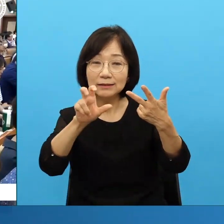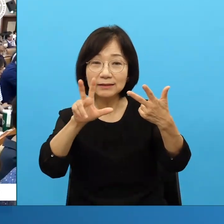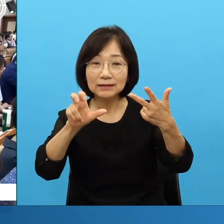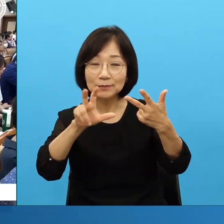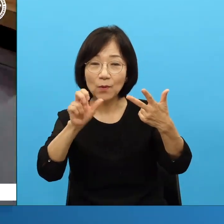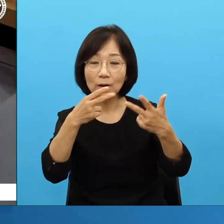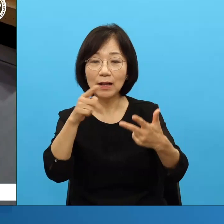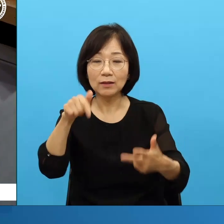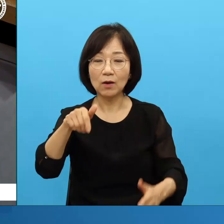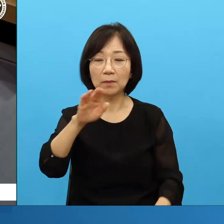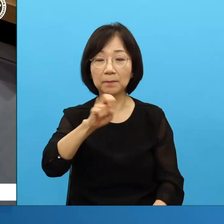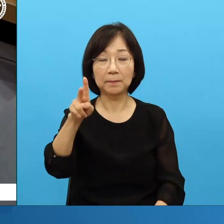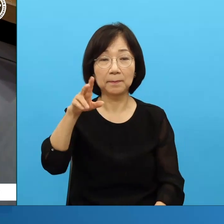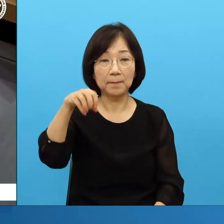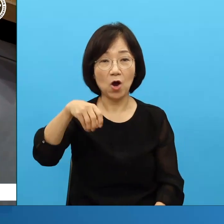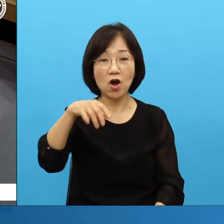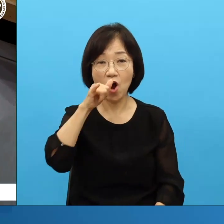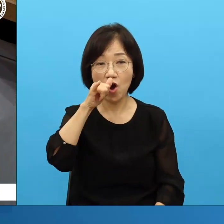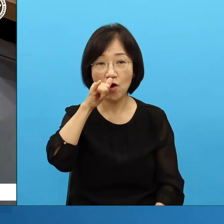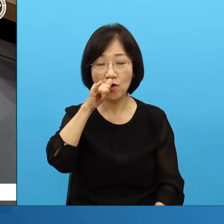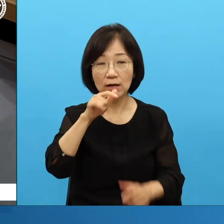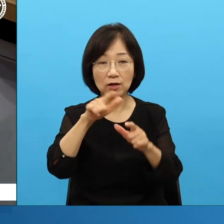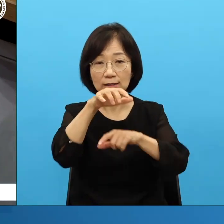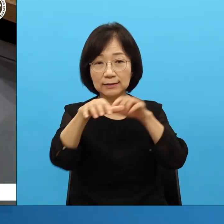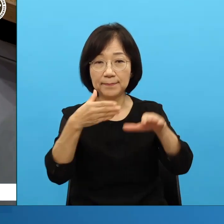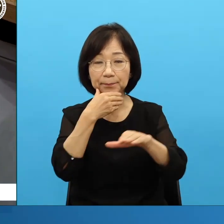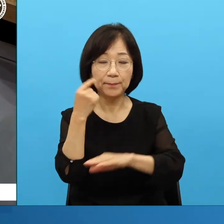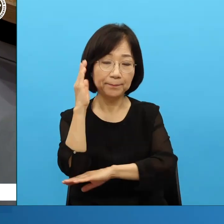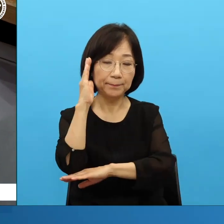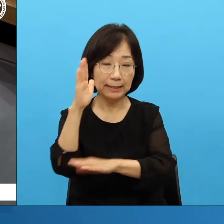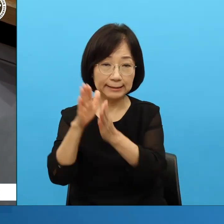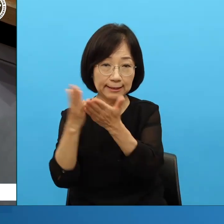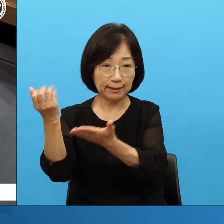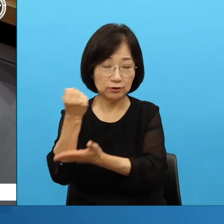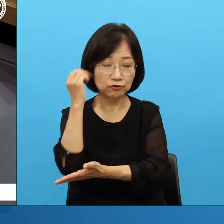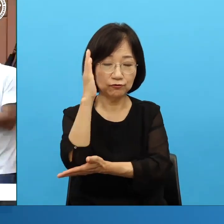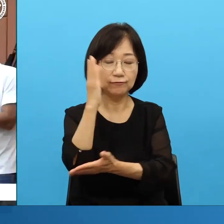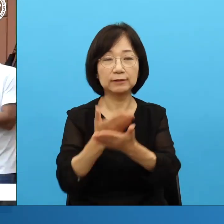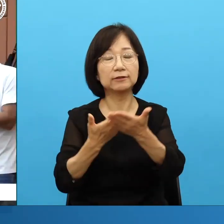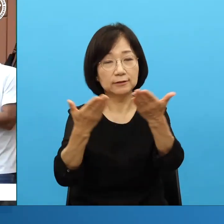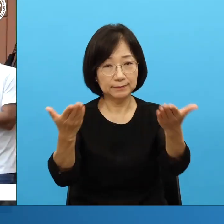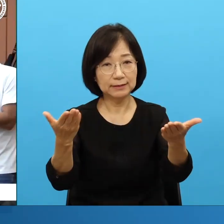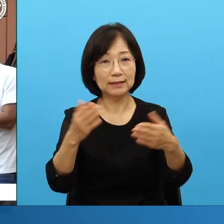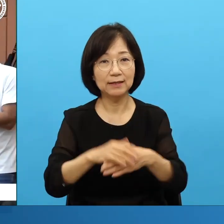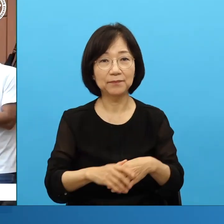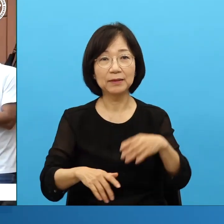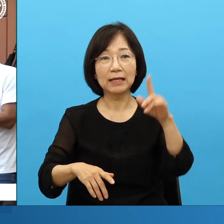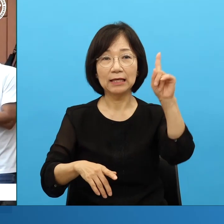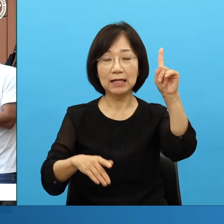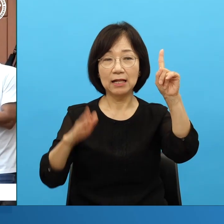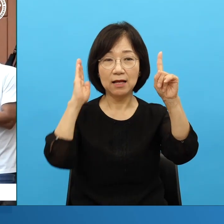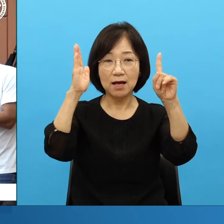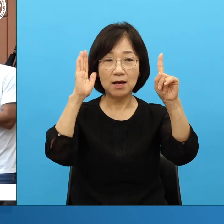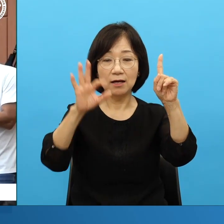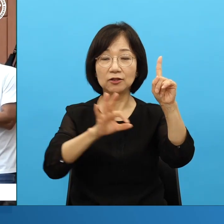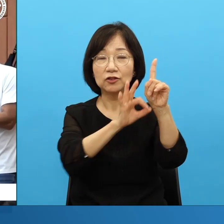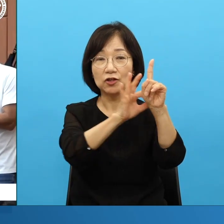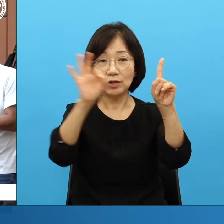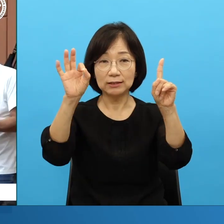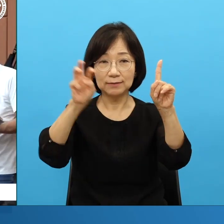RUTC에서 열리며 현장 복음 메시지를 교재로 강의가 진행됩니다. 1강은 오전 10시